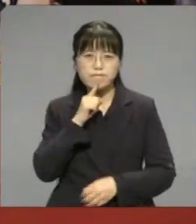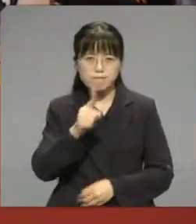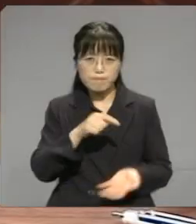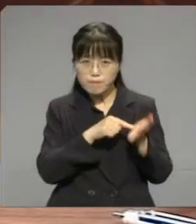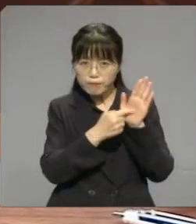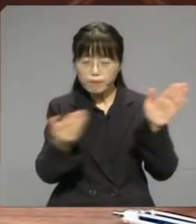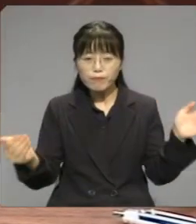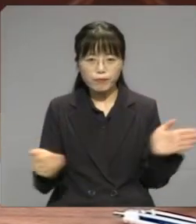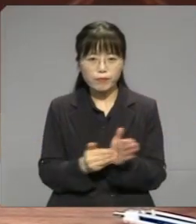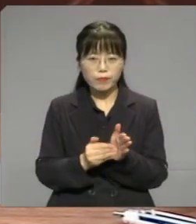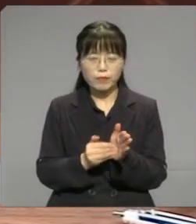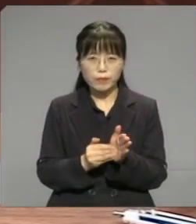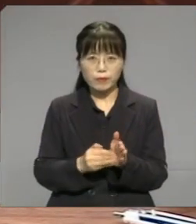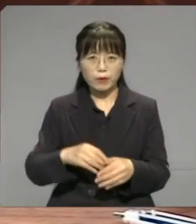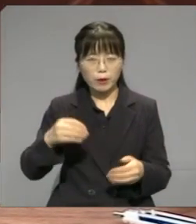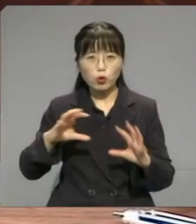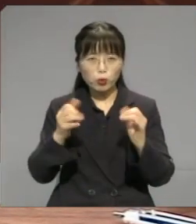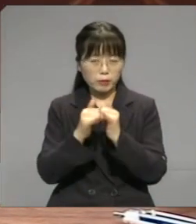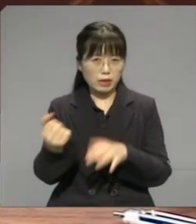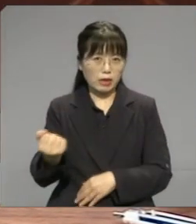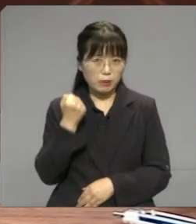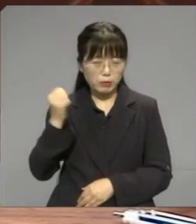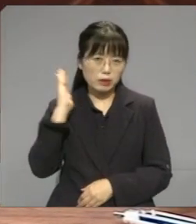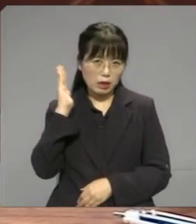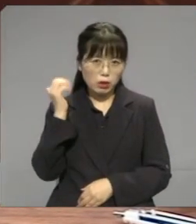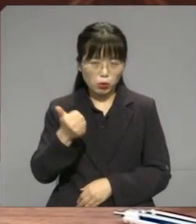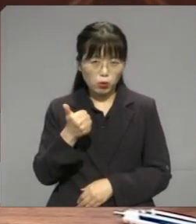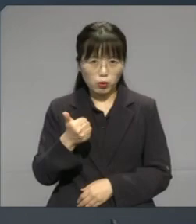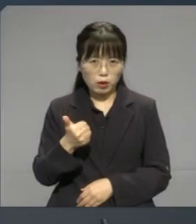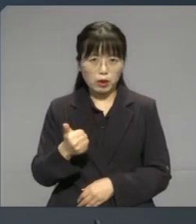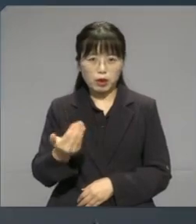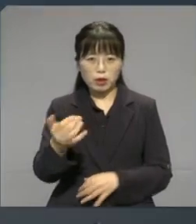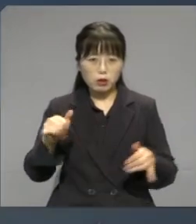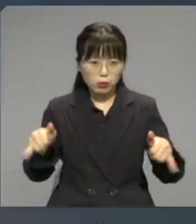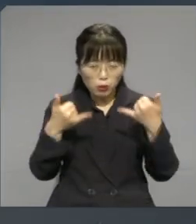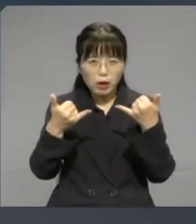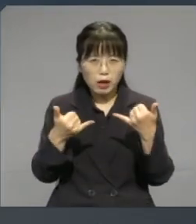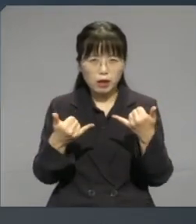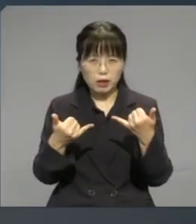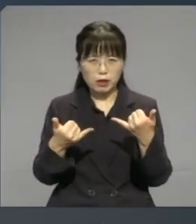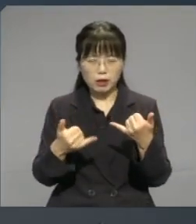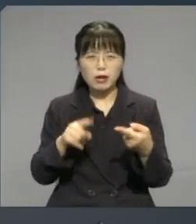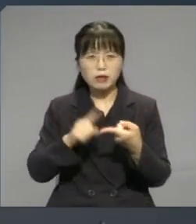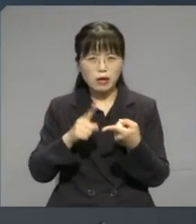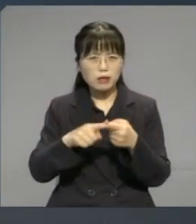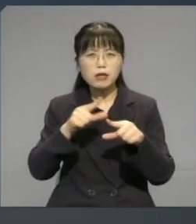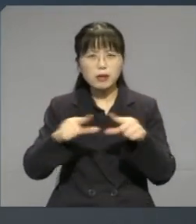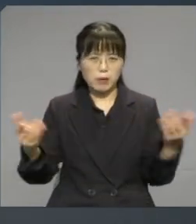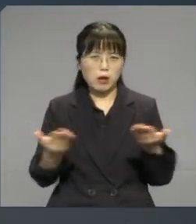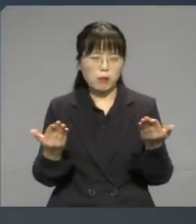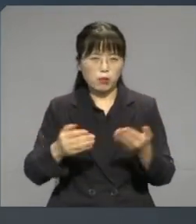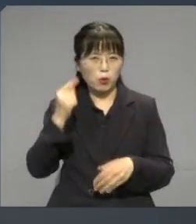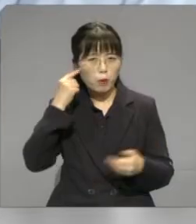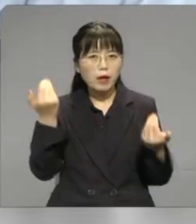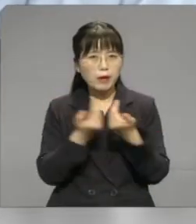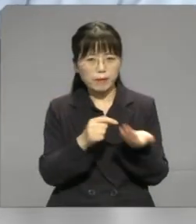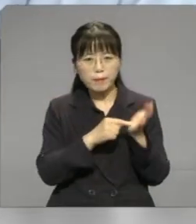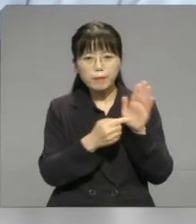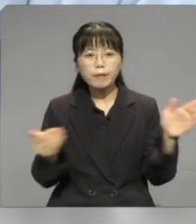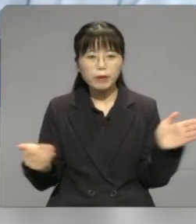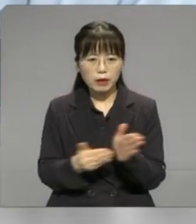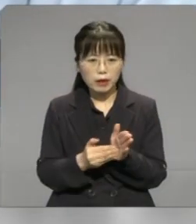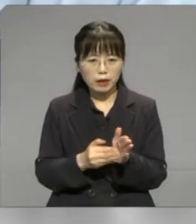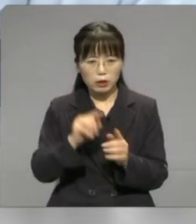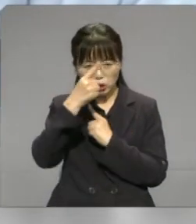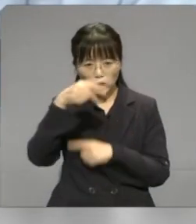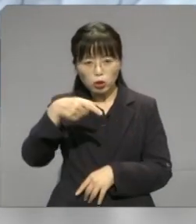높였습니다. 반면 국민의힘은 대통령과 장관의 통화는 일상적인 업무라고 반박했습니다. 왜